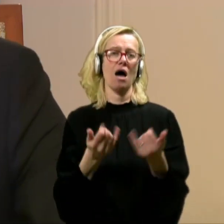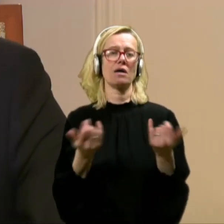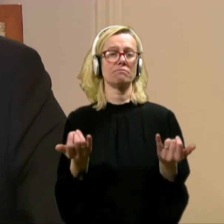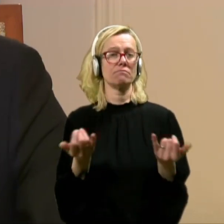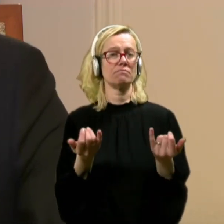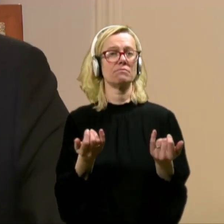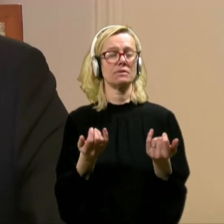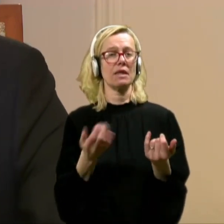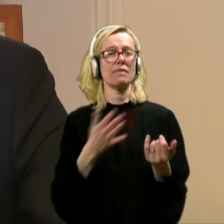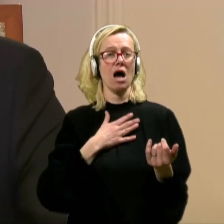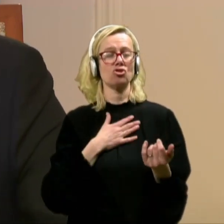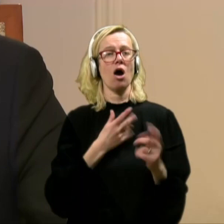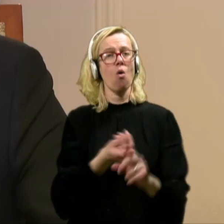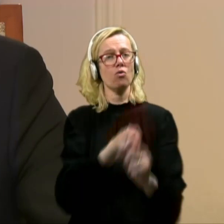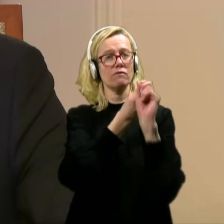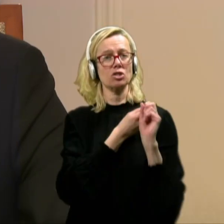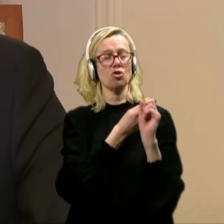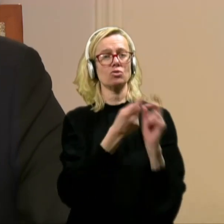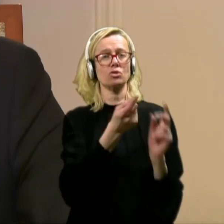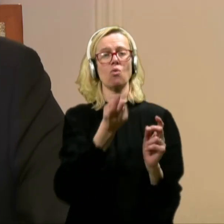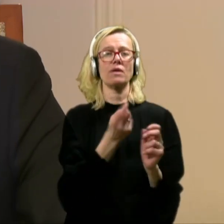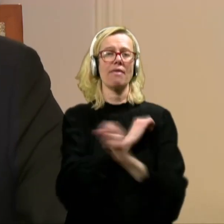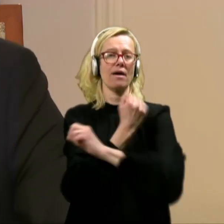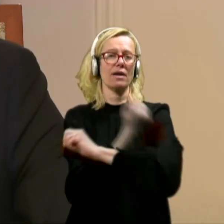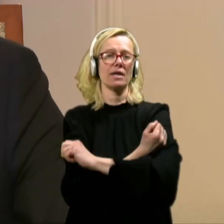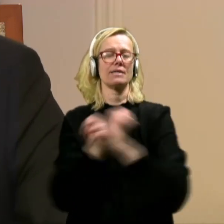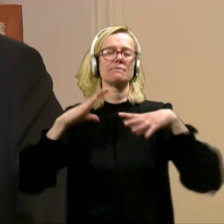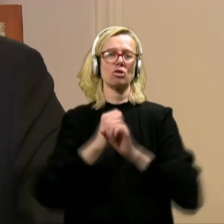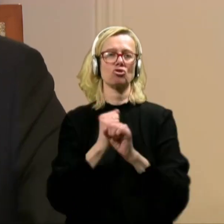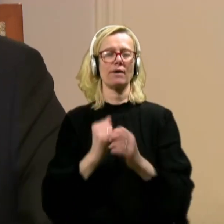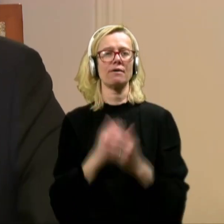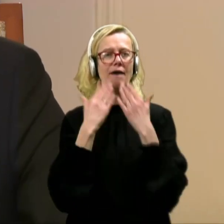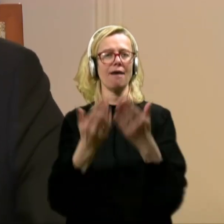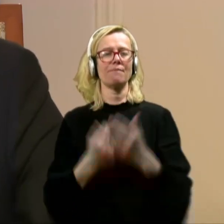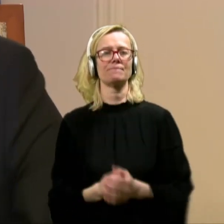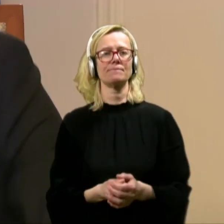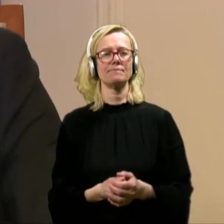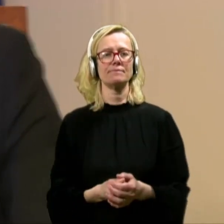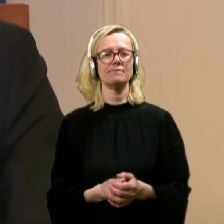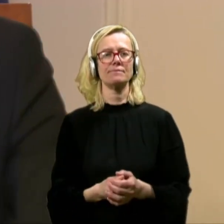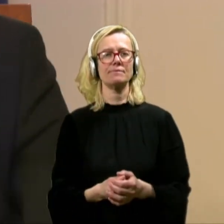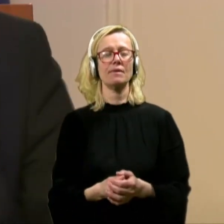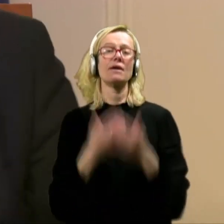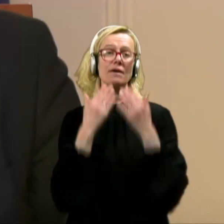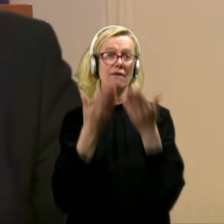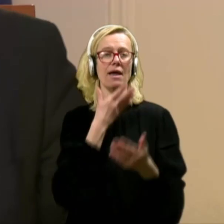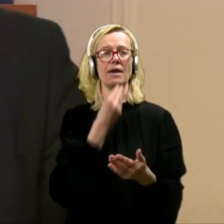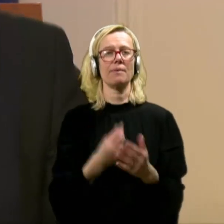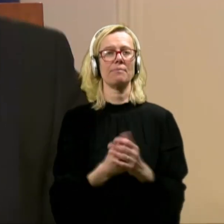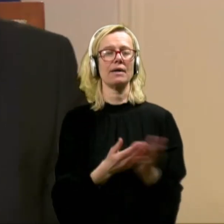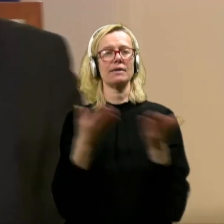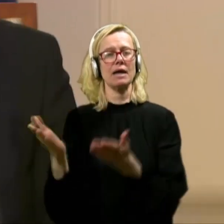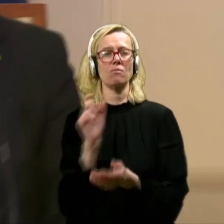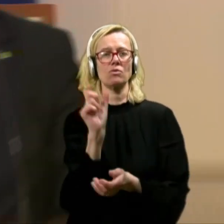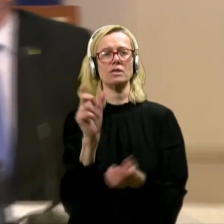se naša odvisnost od energije zmanjša. Hvala. Ja, hvala lepa. Zdaj dajem